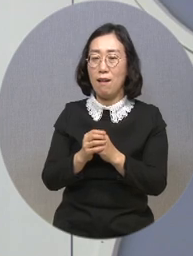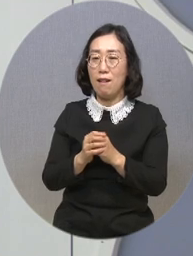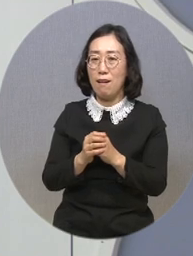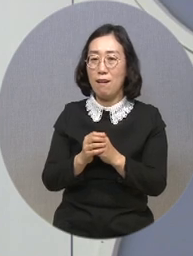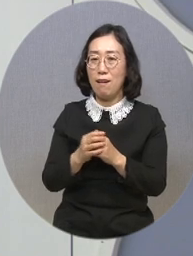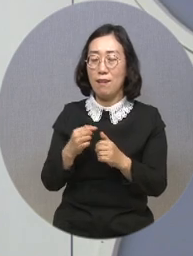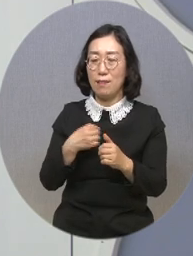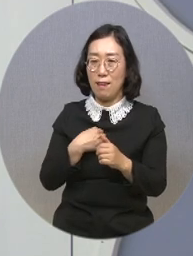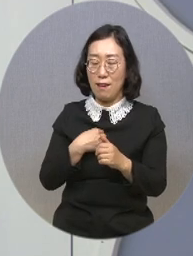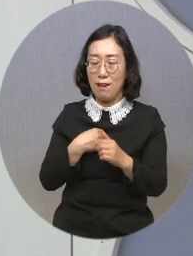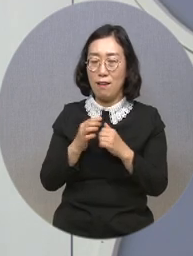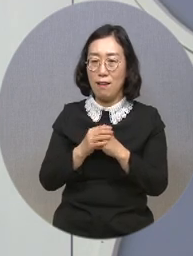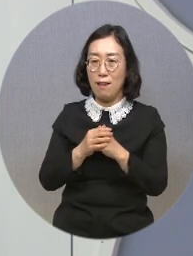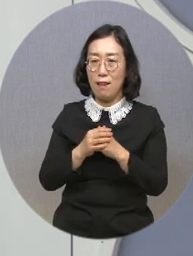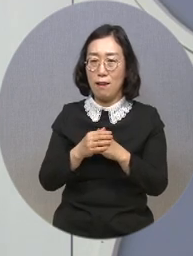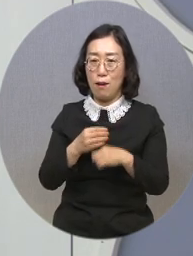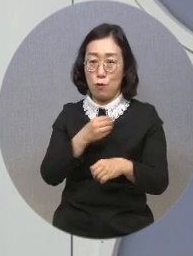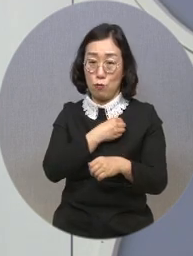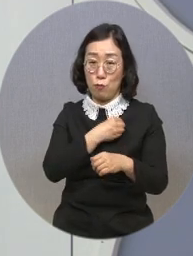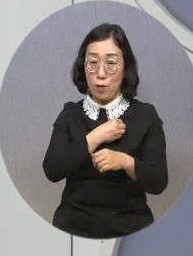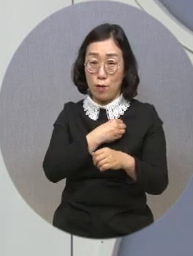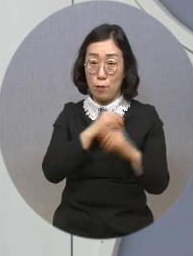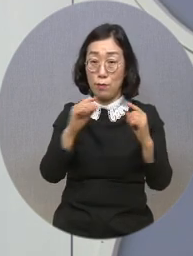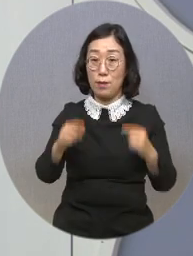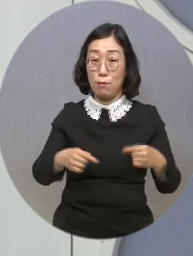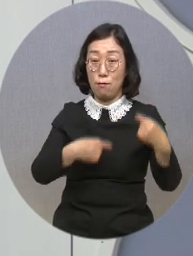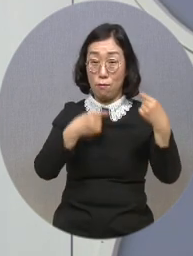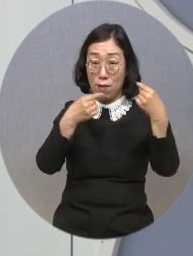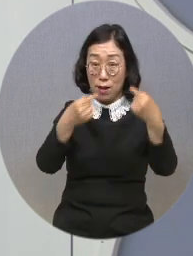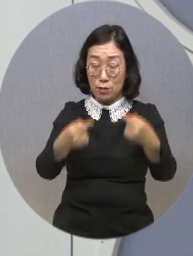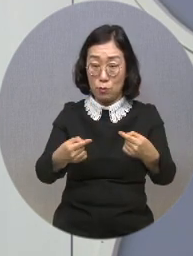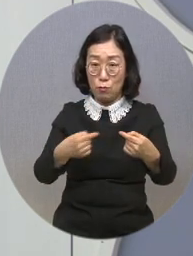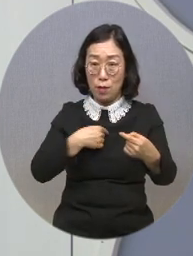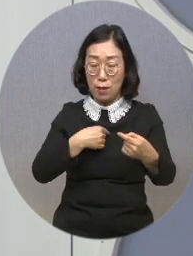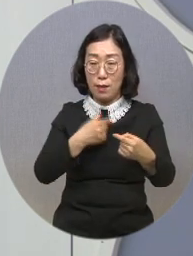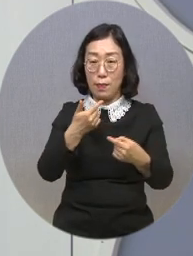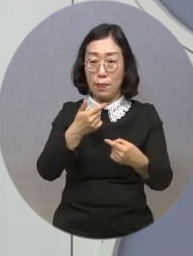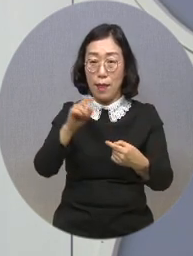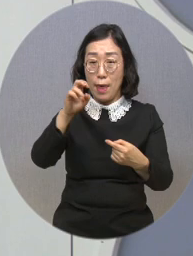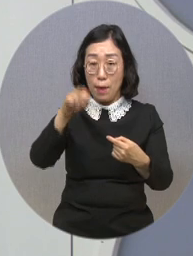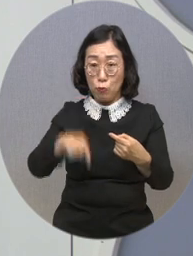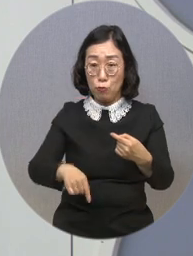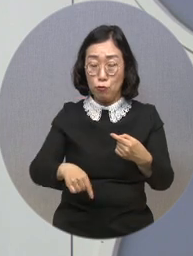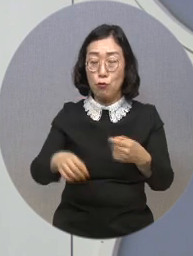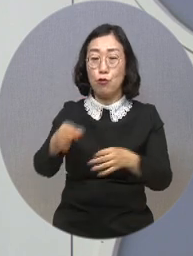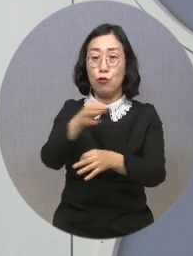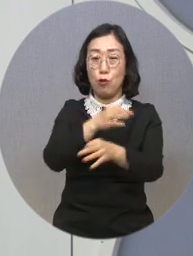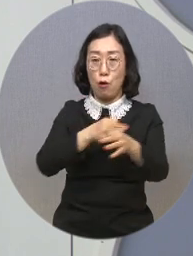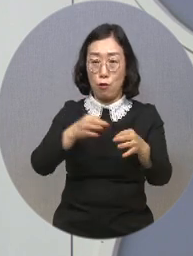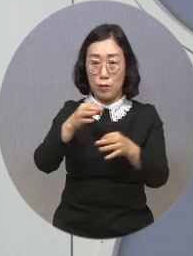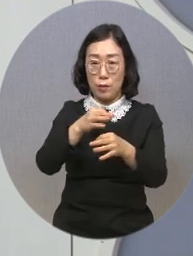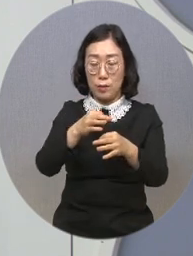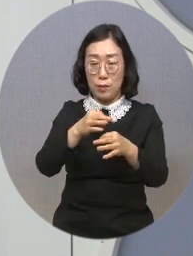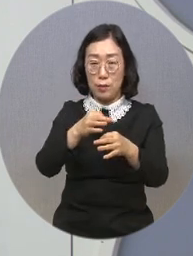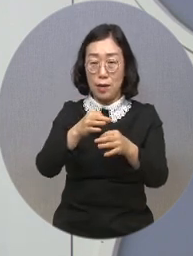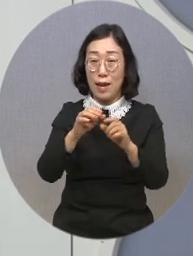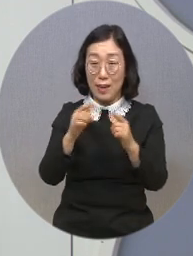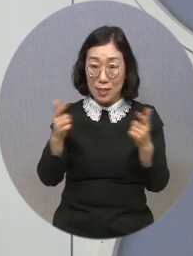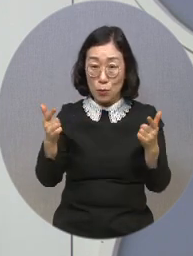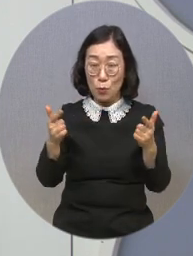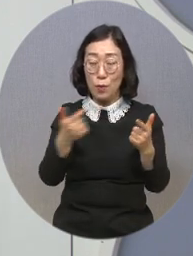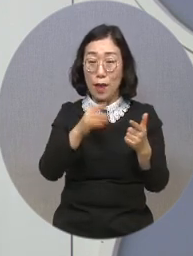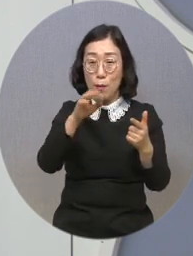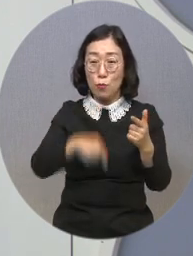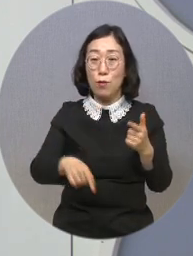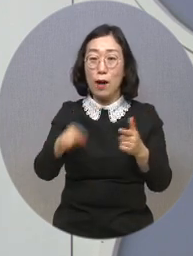네, 이제 제가 국회에 들어가서 저는 이제 내무 경제 쪽이 아니라 내무 쪽에 공무원을 했기